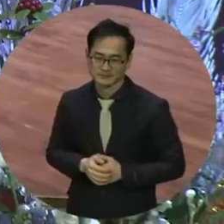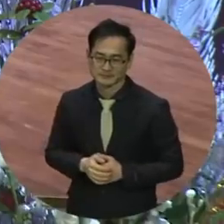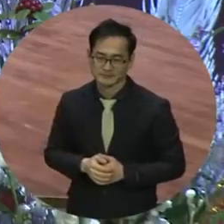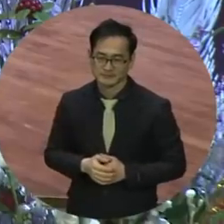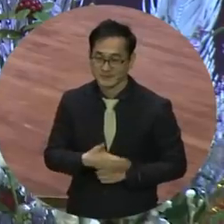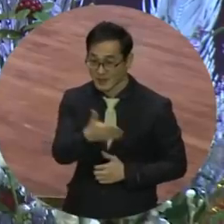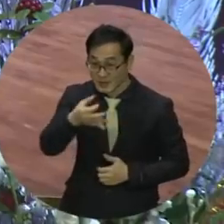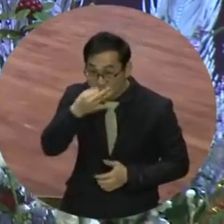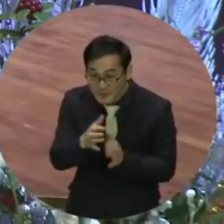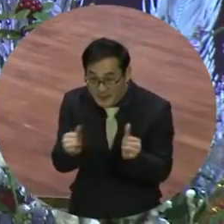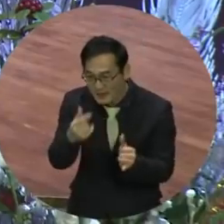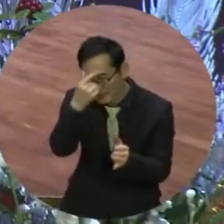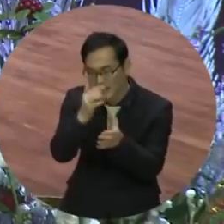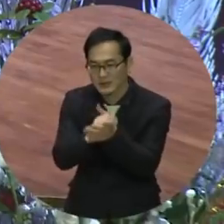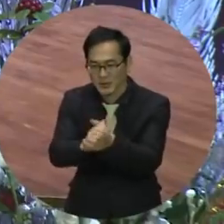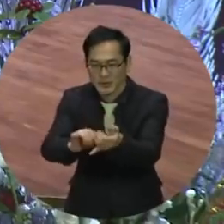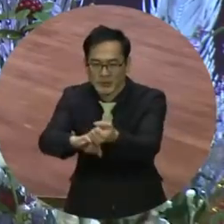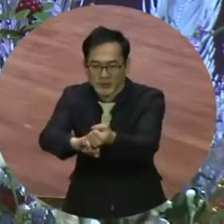시작하시기 바랍니다.